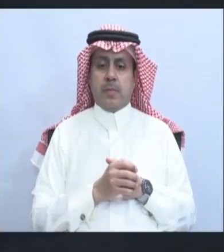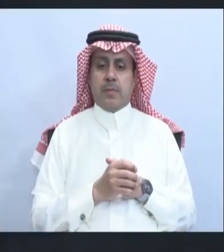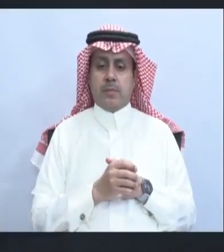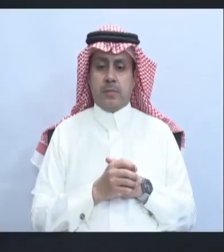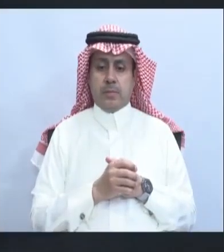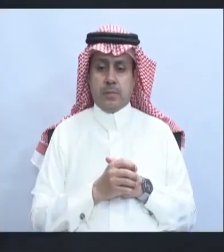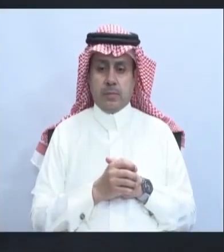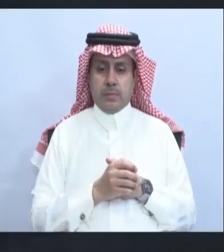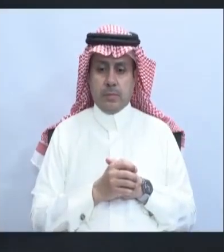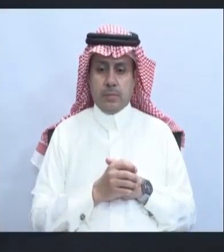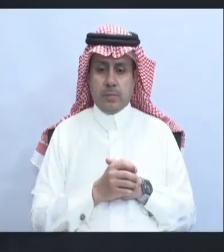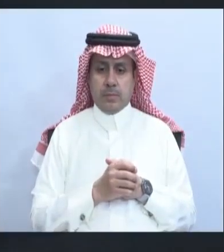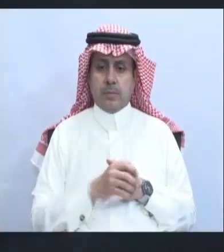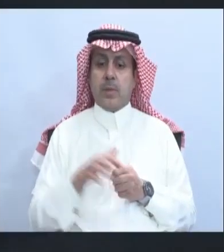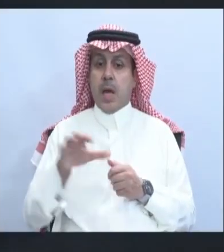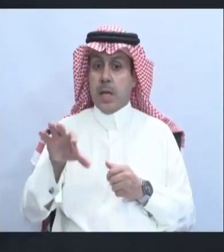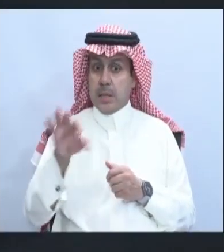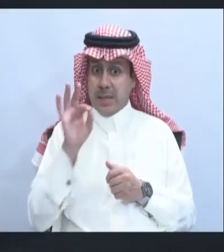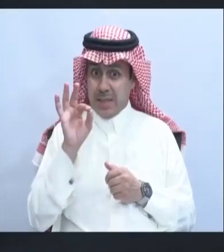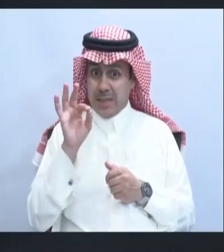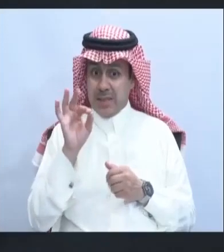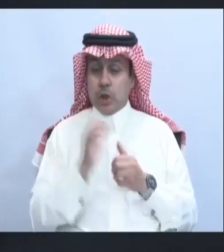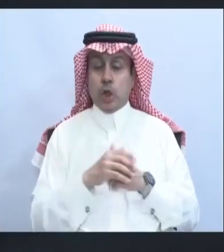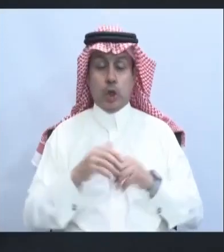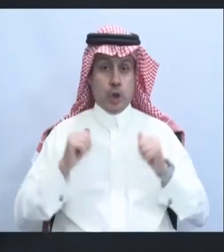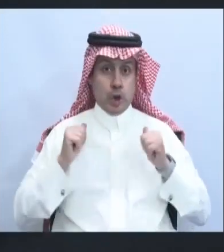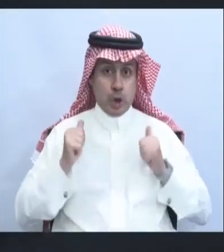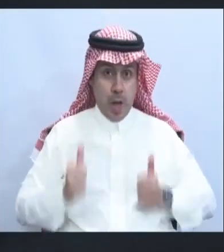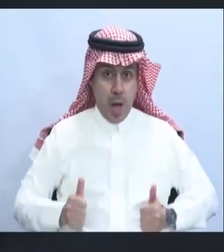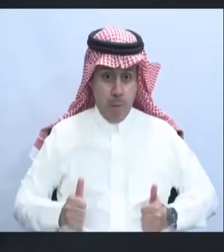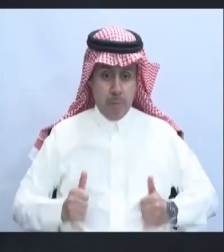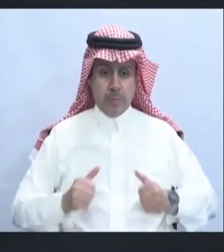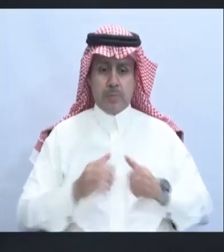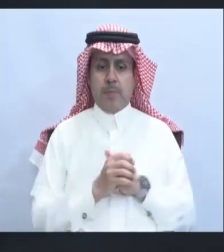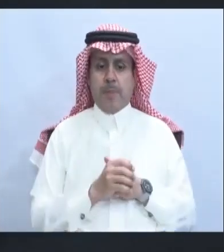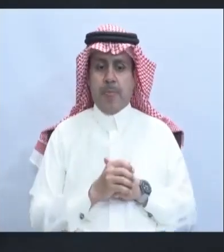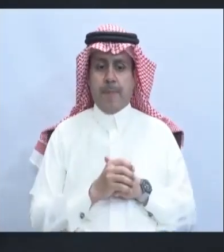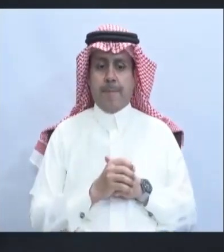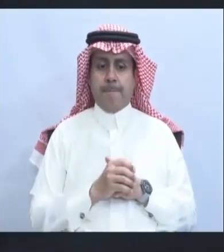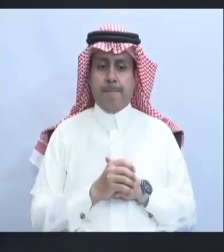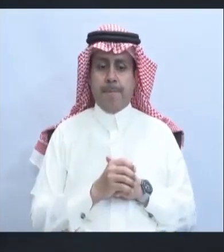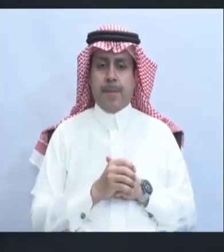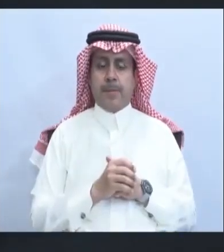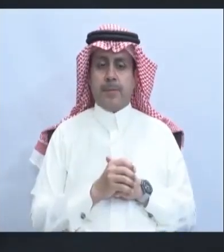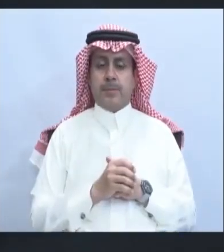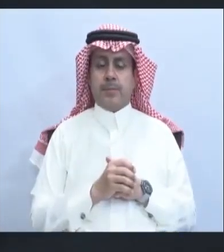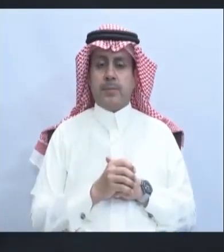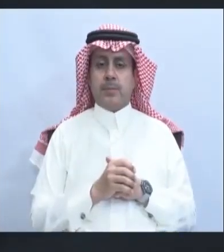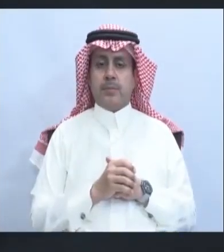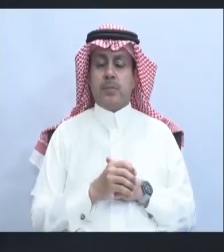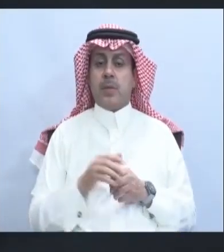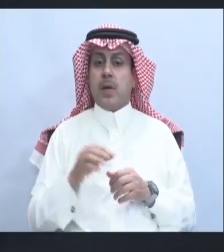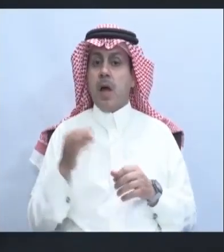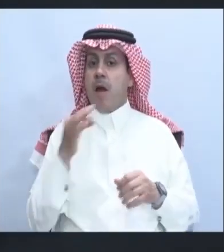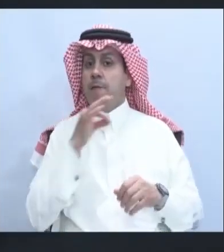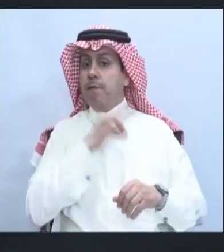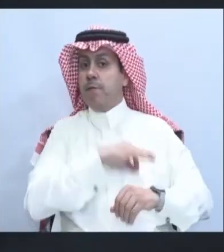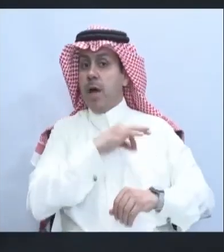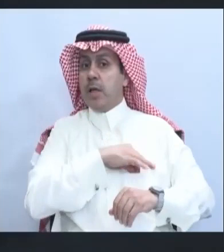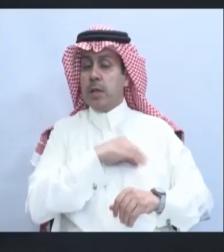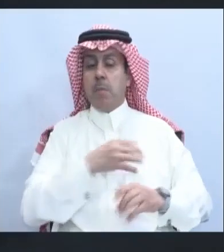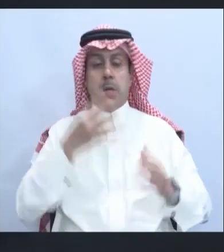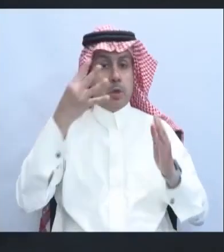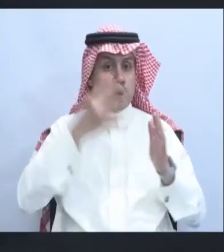ثالث نسمو الى تحقيقه وهو ان ي ان يستنتج الطال الالب والطالبه الحكمه من